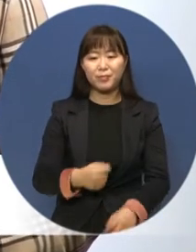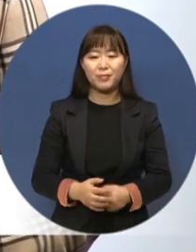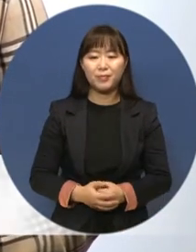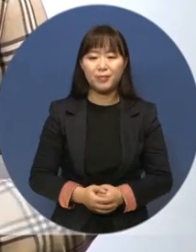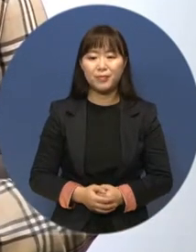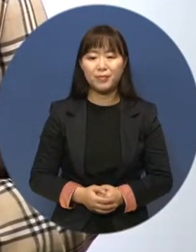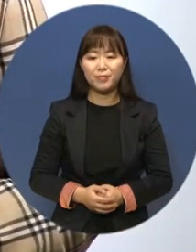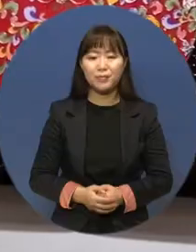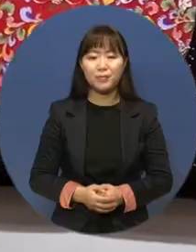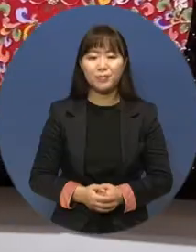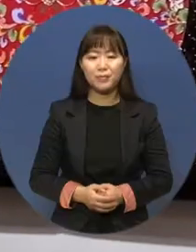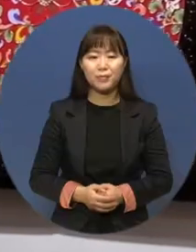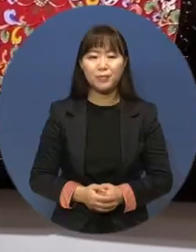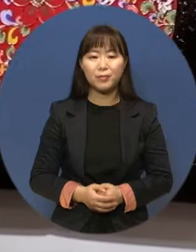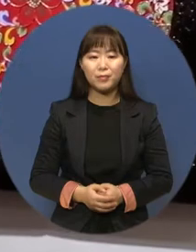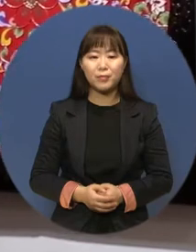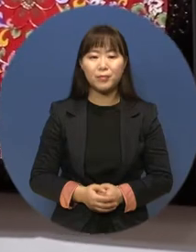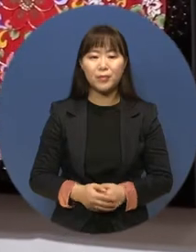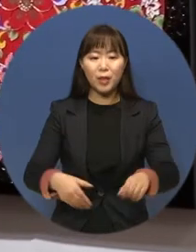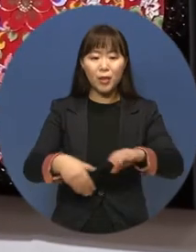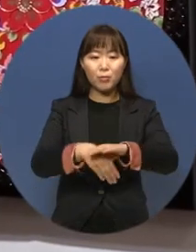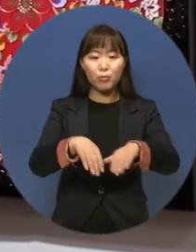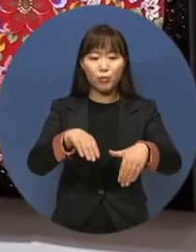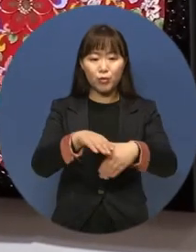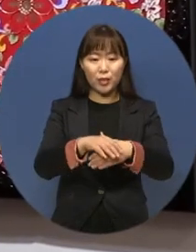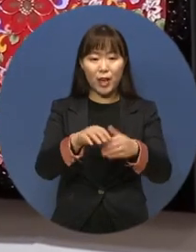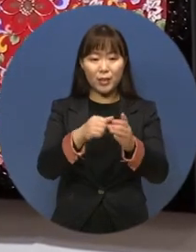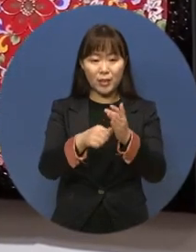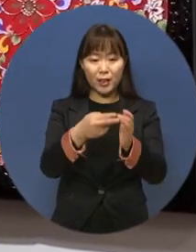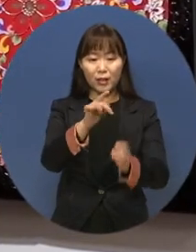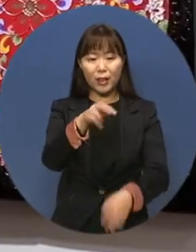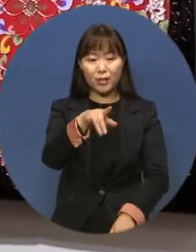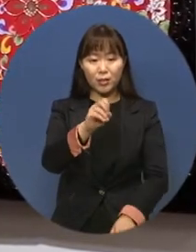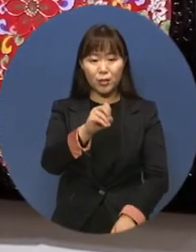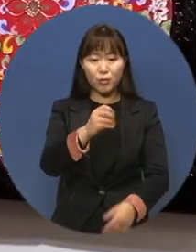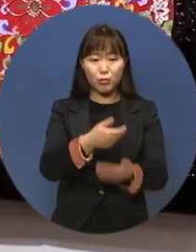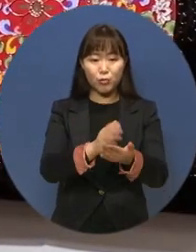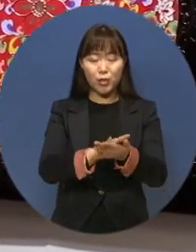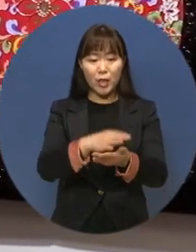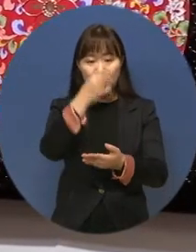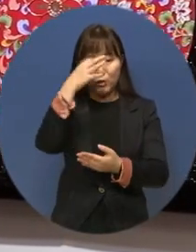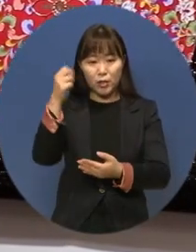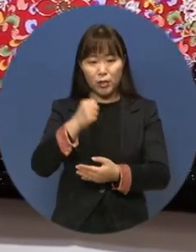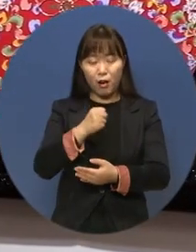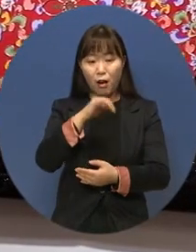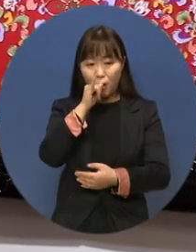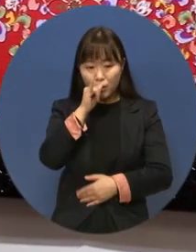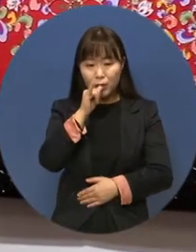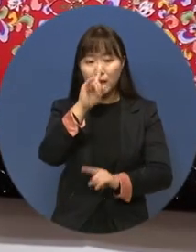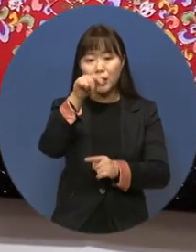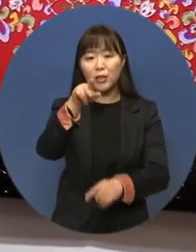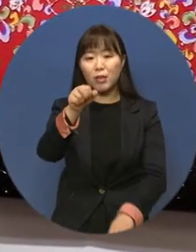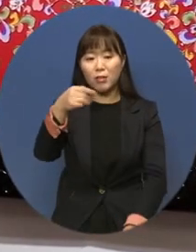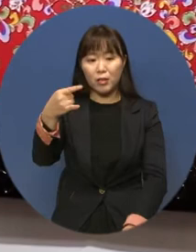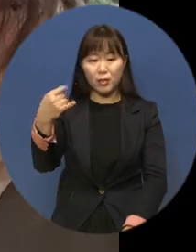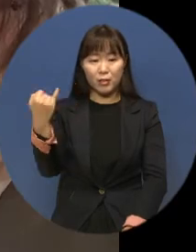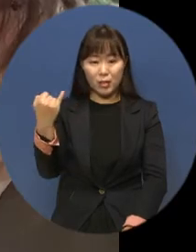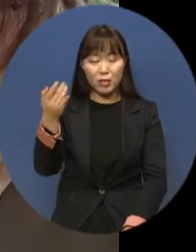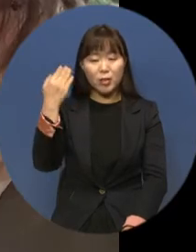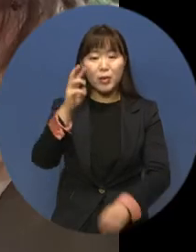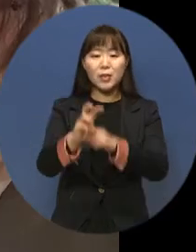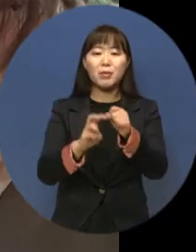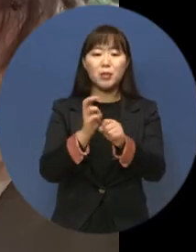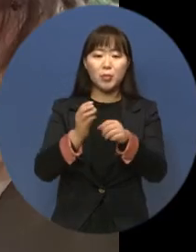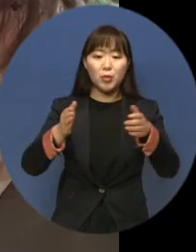있었으면 좋겠습니다. 문화재 단청 수리 기술자 자격증을 보유한 이경희 작가는 지난